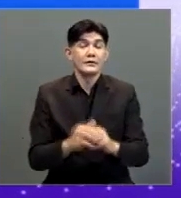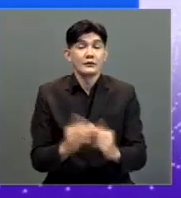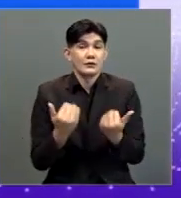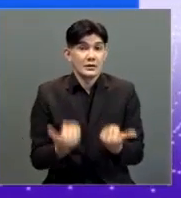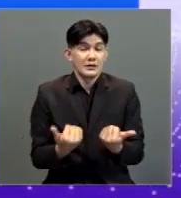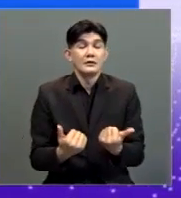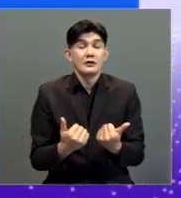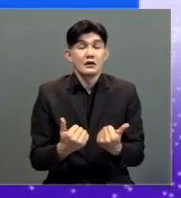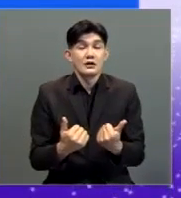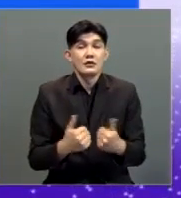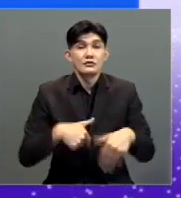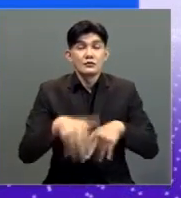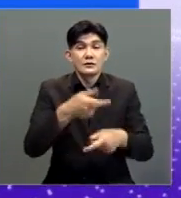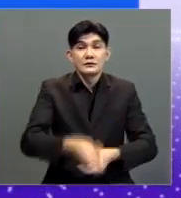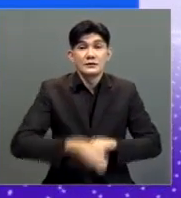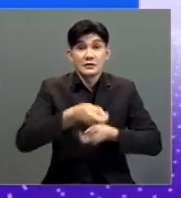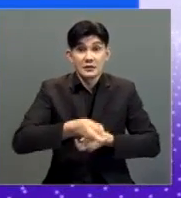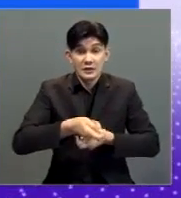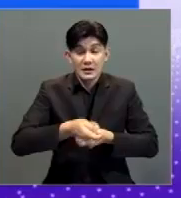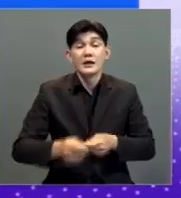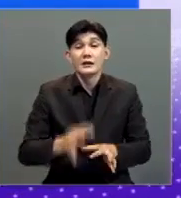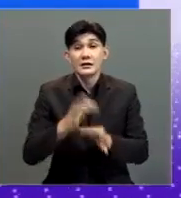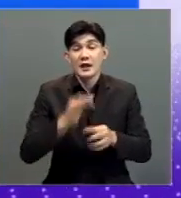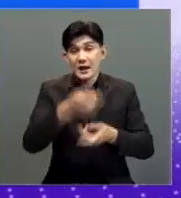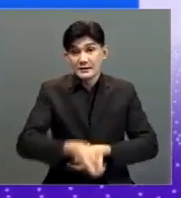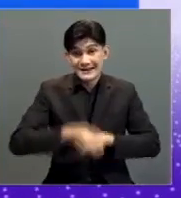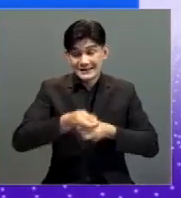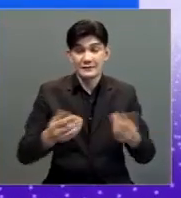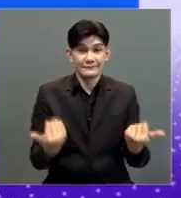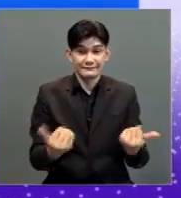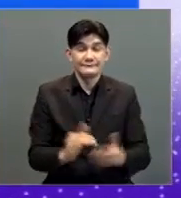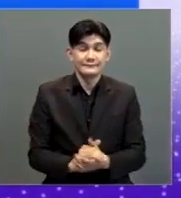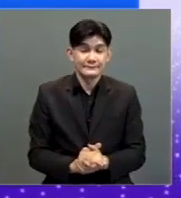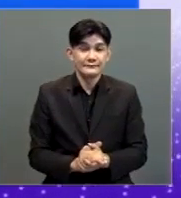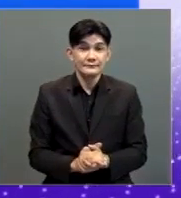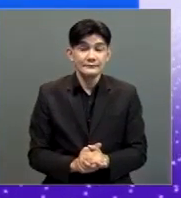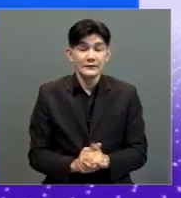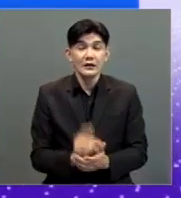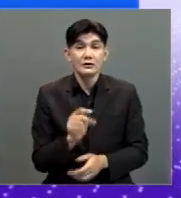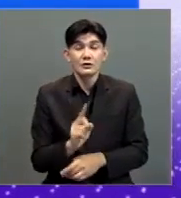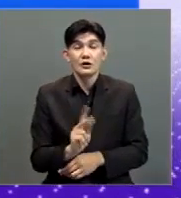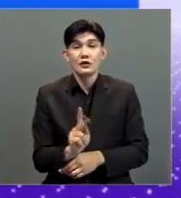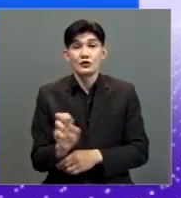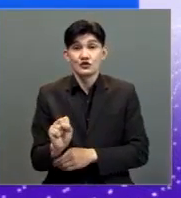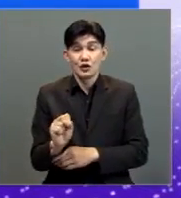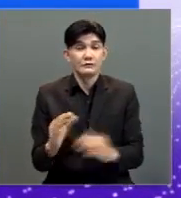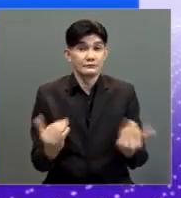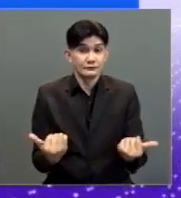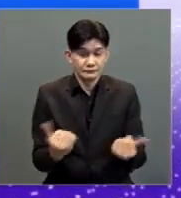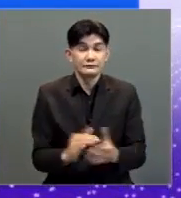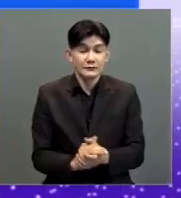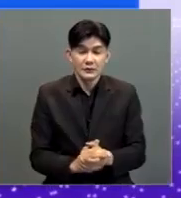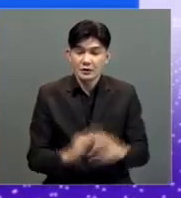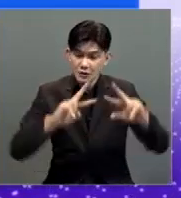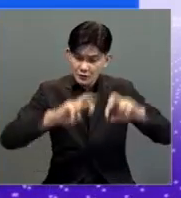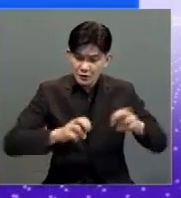อนนี้พี่น้องเกษตรกรนะคะทางธนาคารเพื่อการเกษตรและสหกรณ์การเกษตรหรือว่าธกส.อยู่ระหว่าง